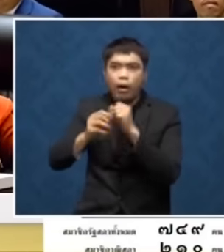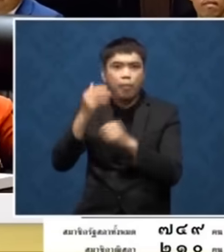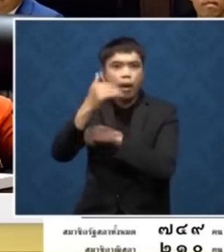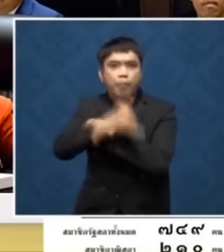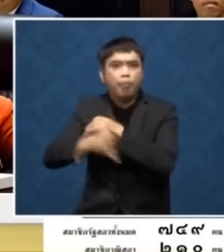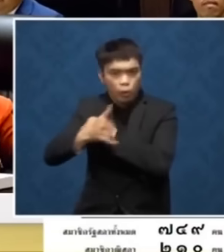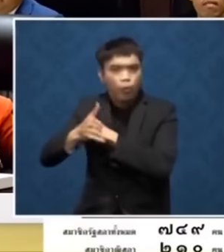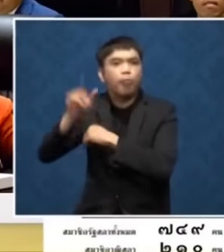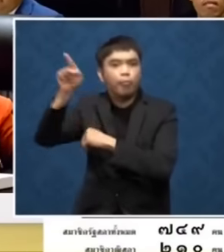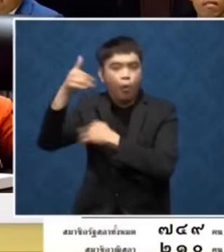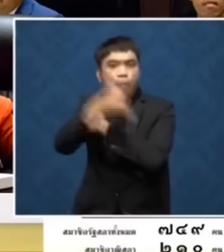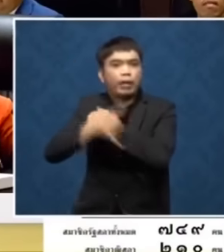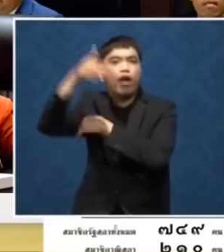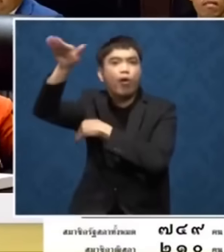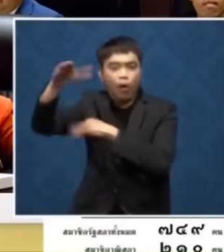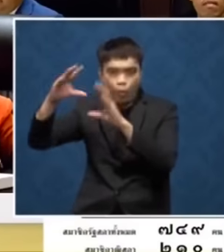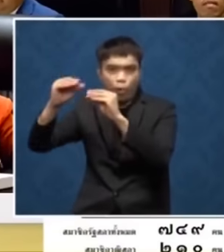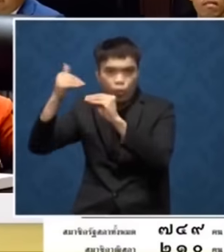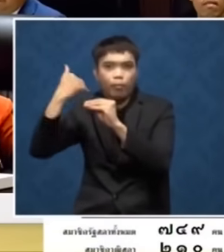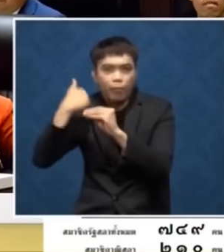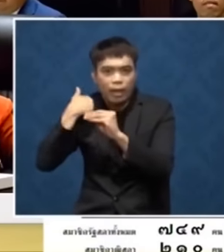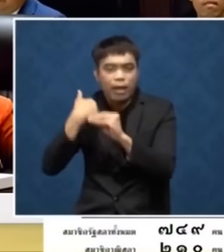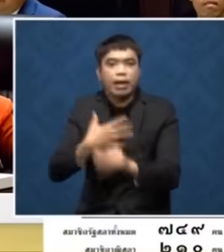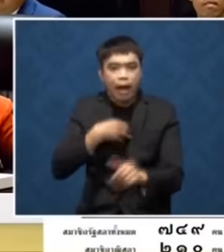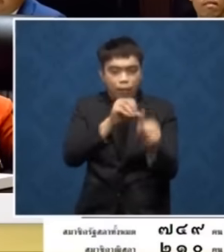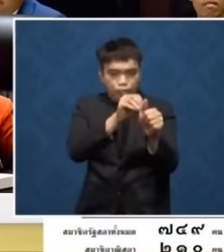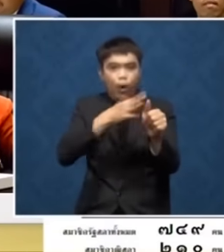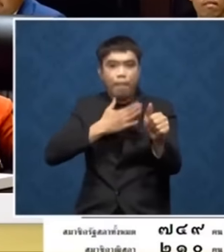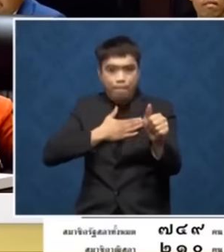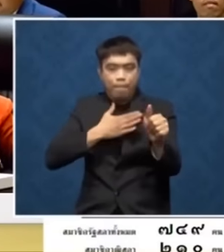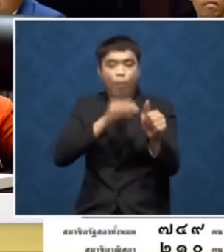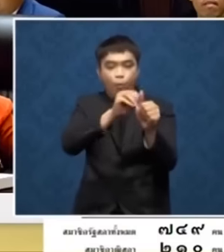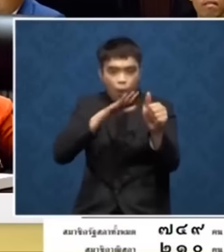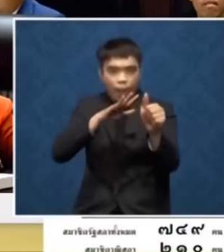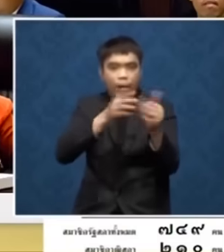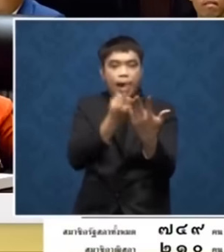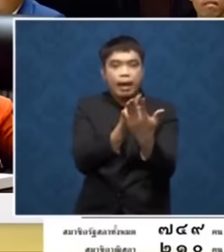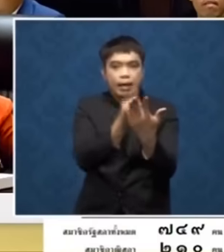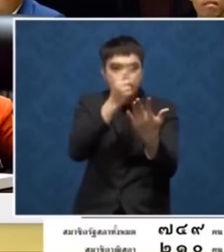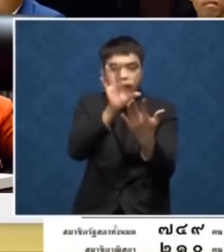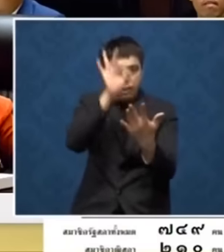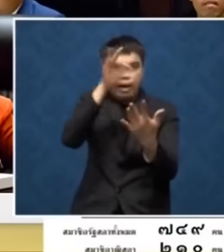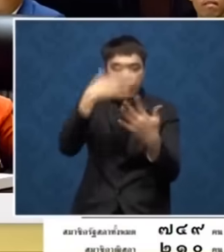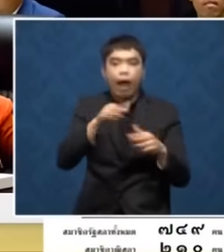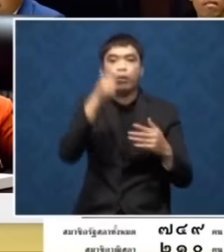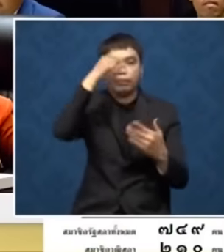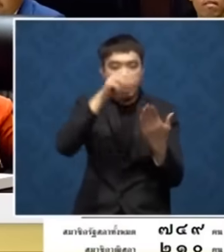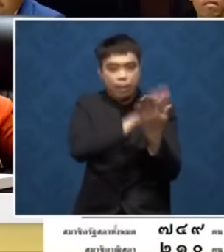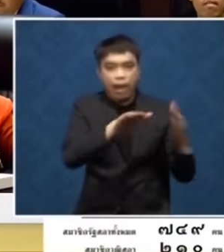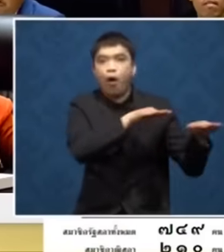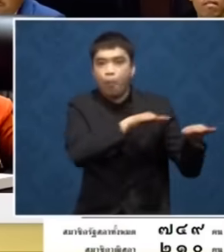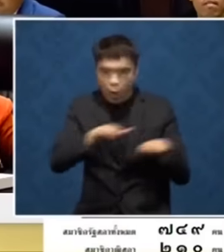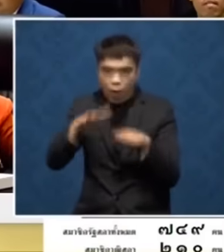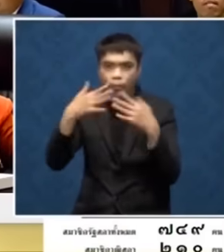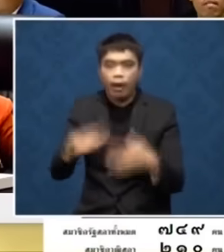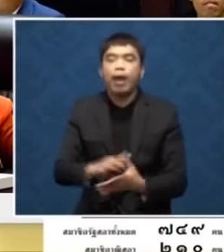วยอร์กผมต้องการที่จะเป็นผู้นำของประชาชนทุกคนเพื่อที่จะไปบอกกับโลกว่าประเทศไทยพร้อมแล้วและประเทศไทยกลับมาแล้วที่จ